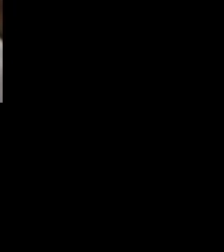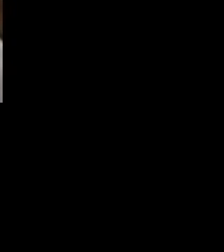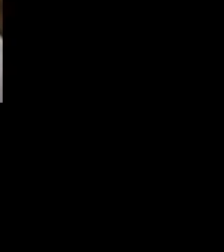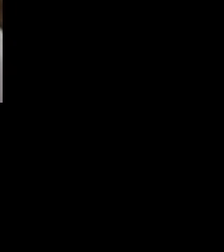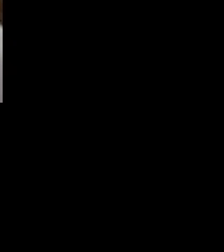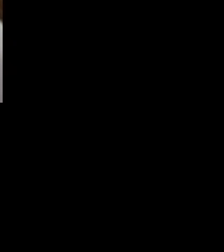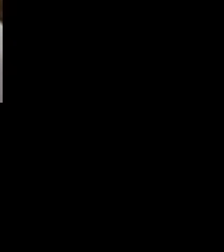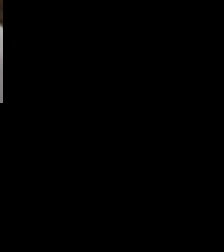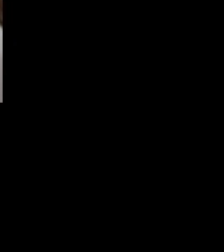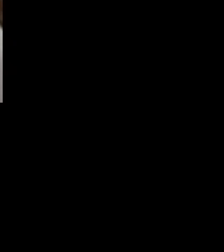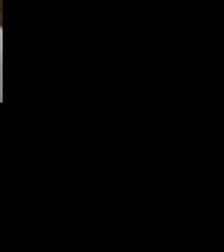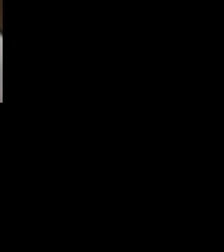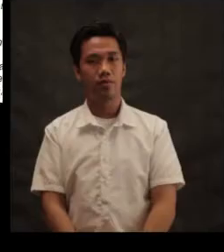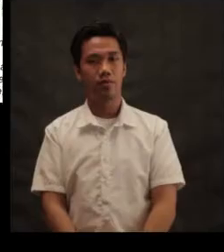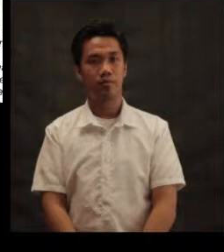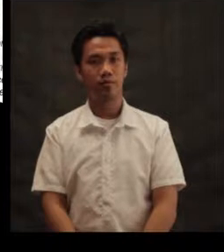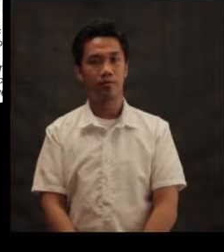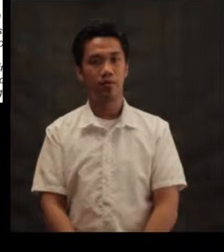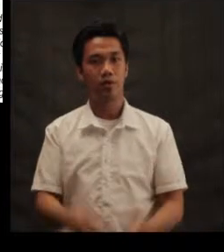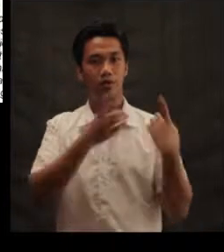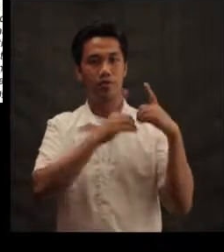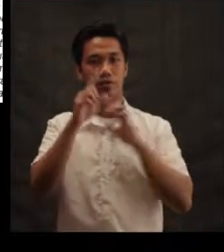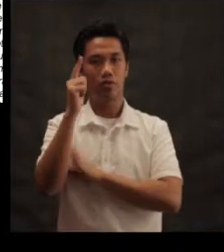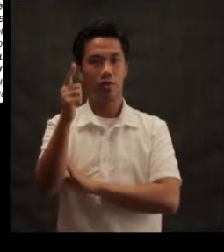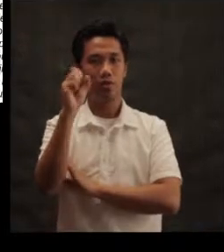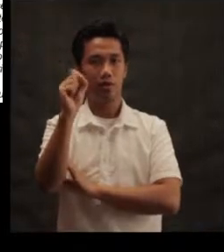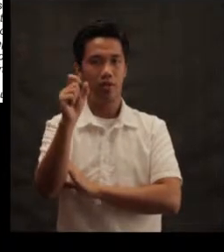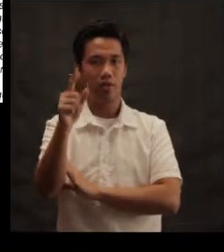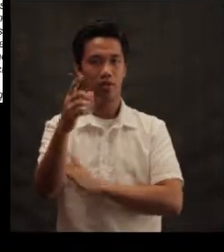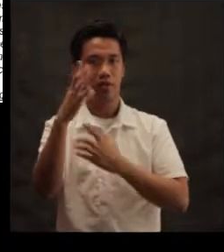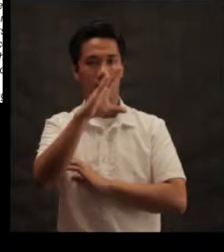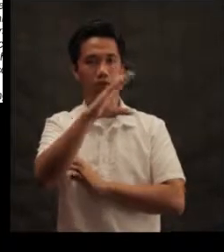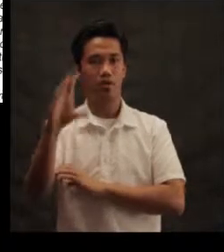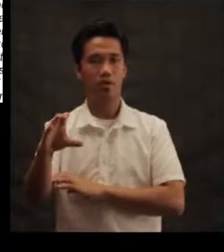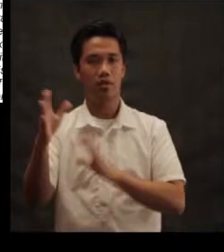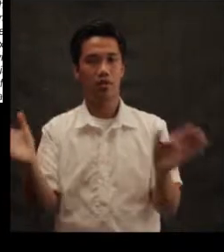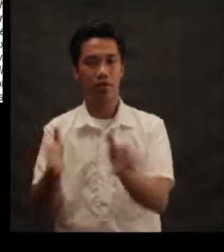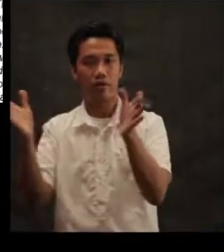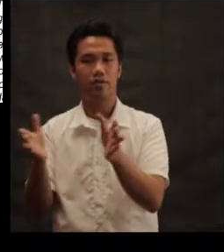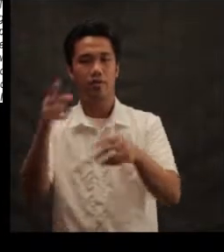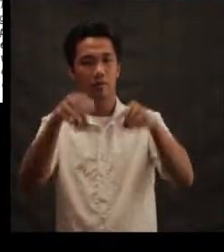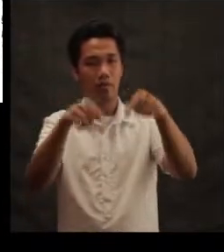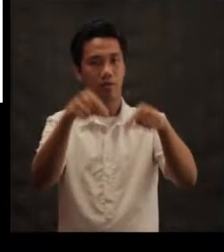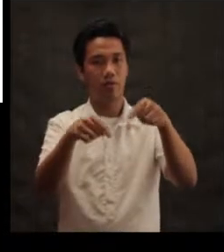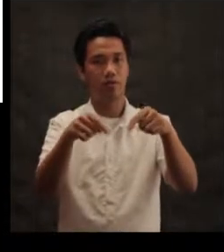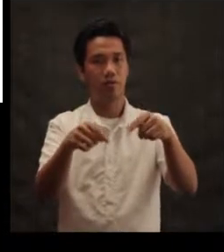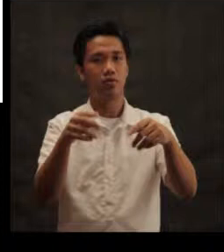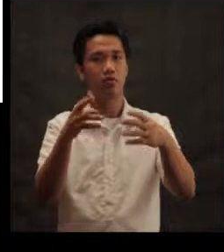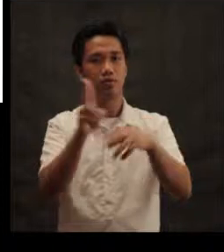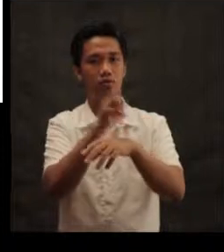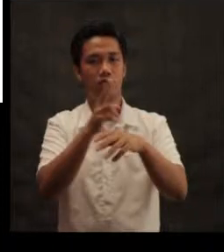sa kalusugan, nutrisyon at edukasyon. Noong nakaraang 2011, sa pamamagitan ng mga pahayagan at sa pamamahagi ng mga